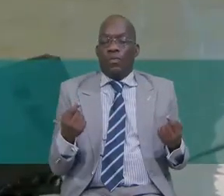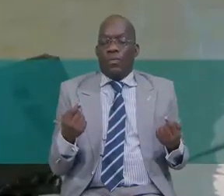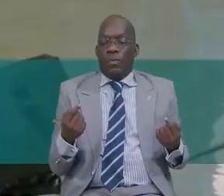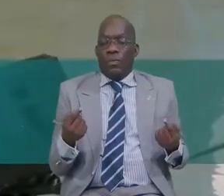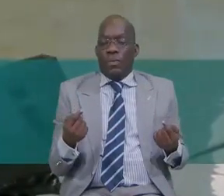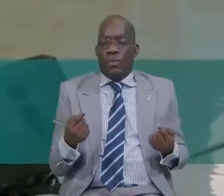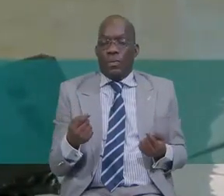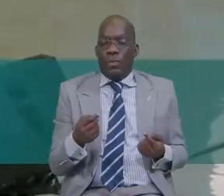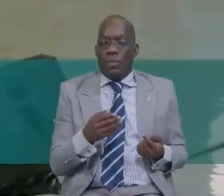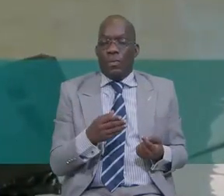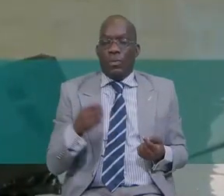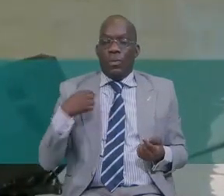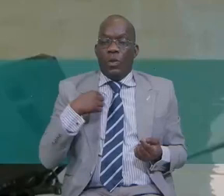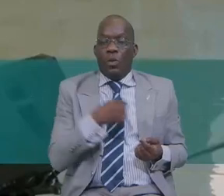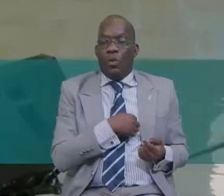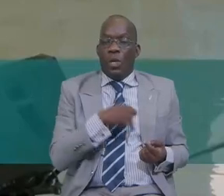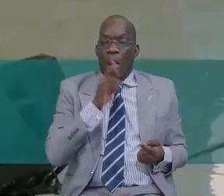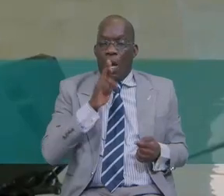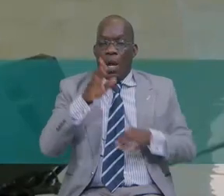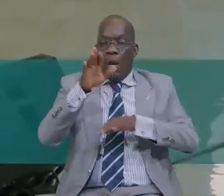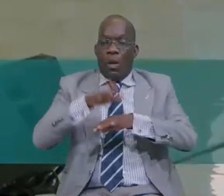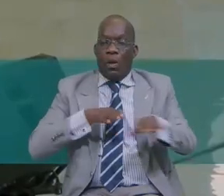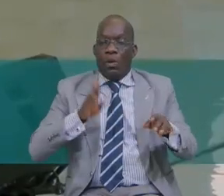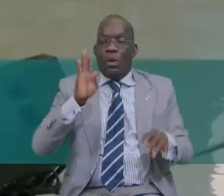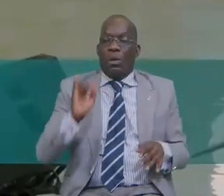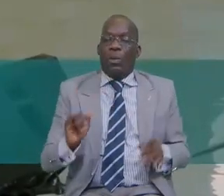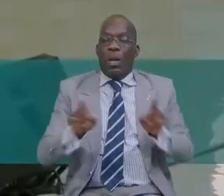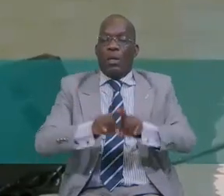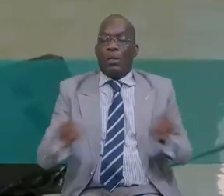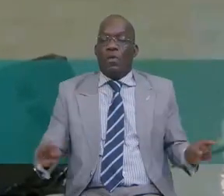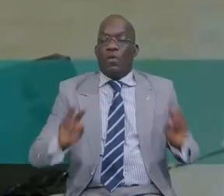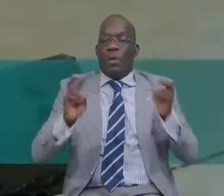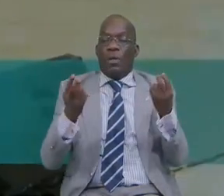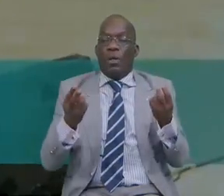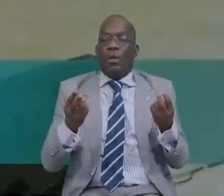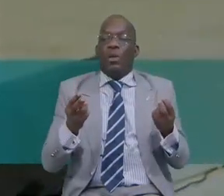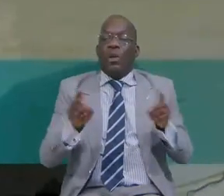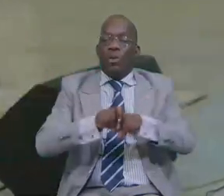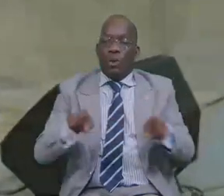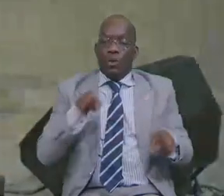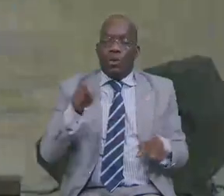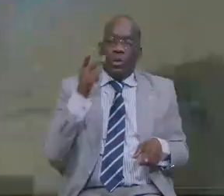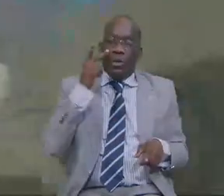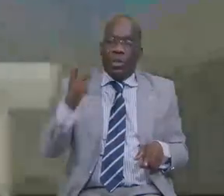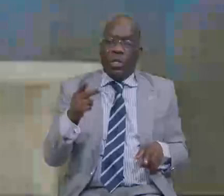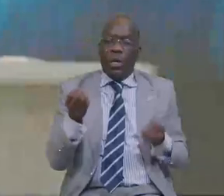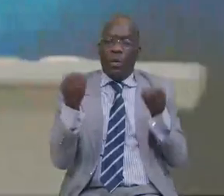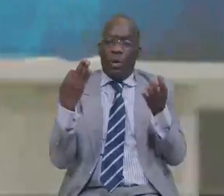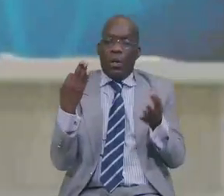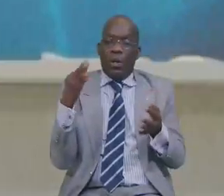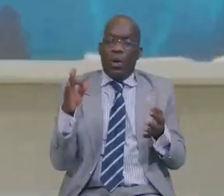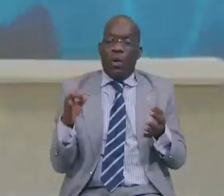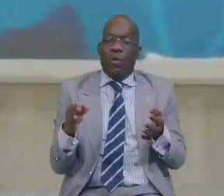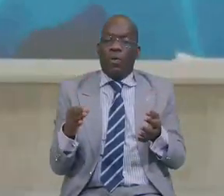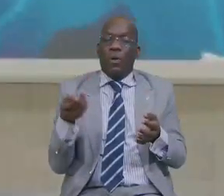Maintenant, nous sommes appelés et nous avons des titres différents. Mais ces titres-là ne